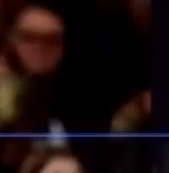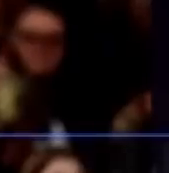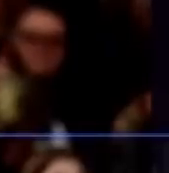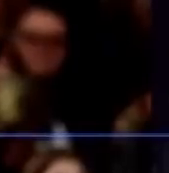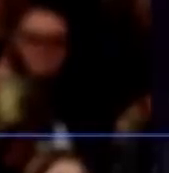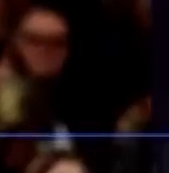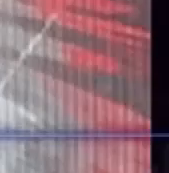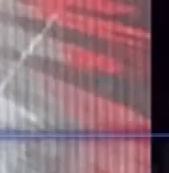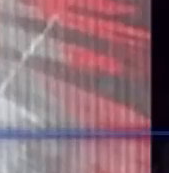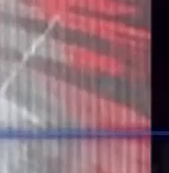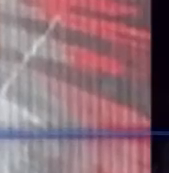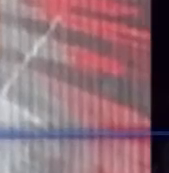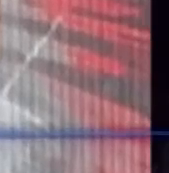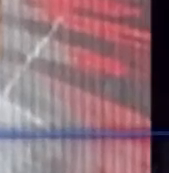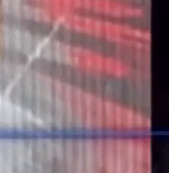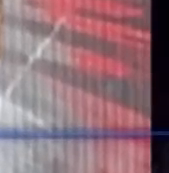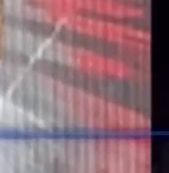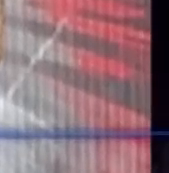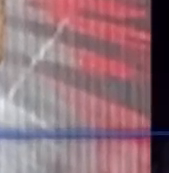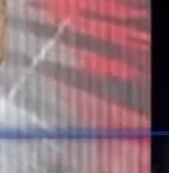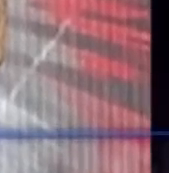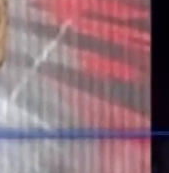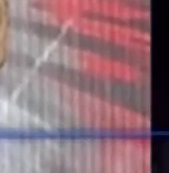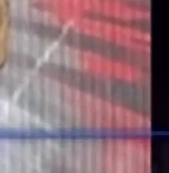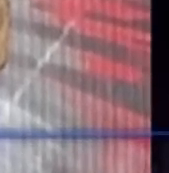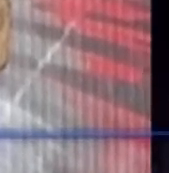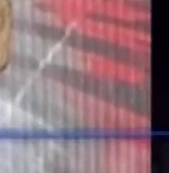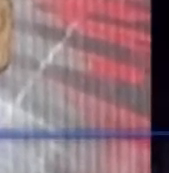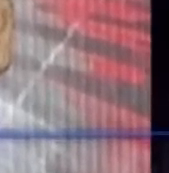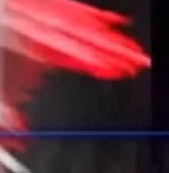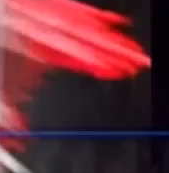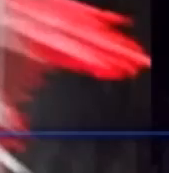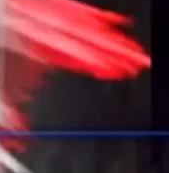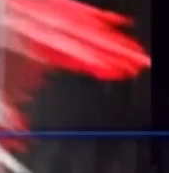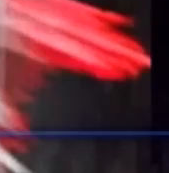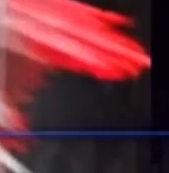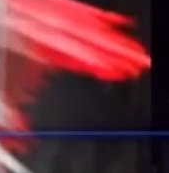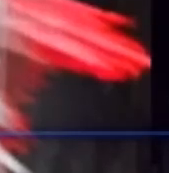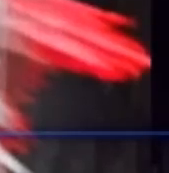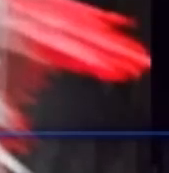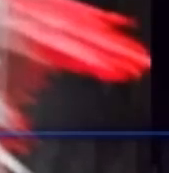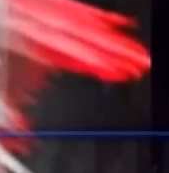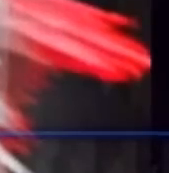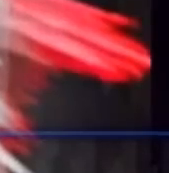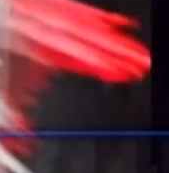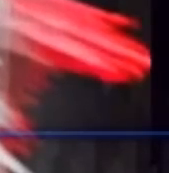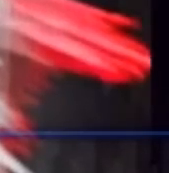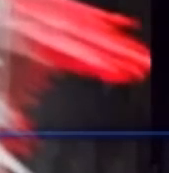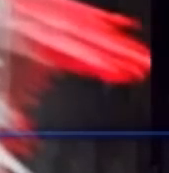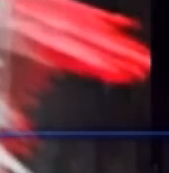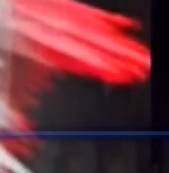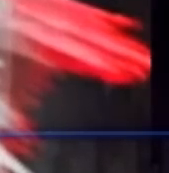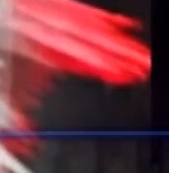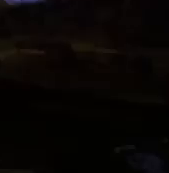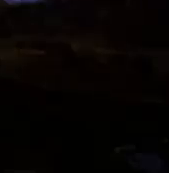At NBA 10-time All-Star Carmelo Anthony magre-retiro na matapos ang halos 2 dekada.